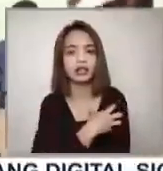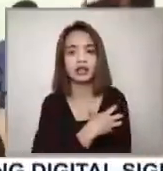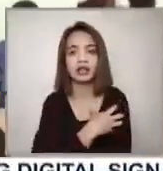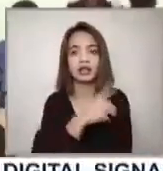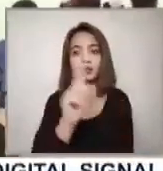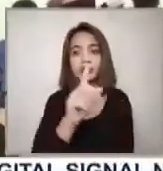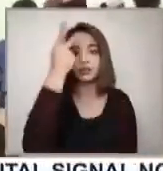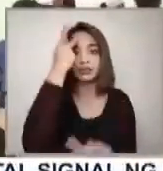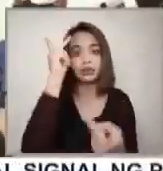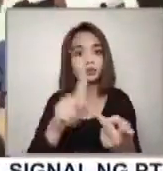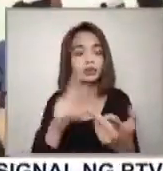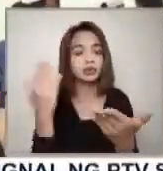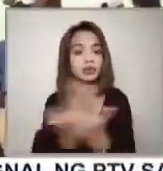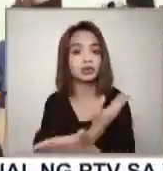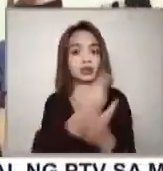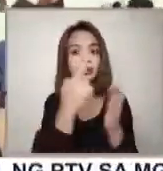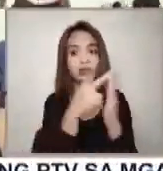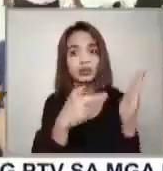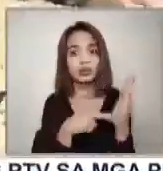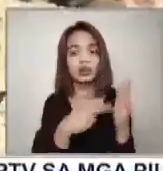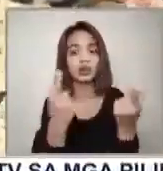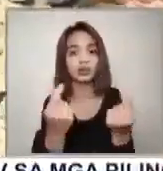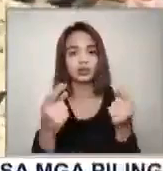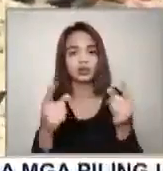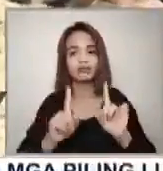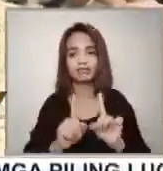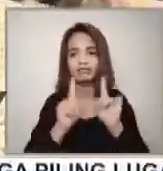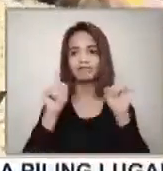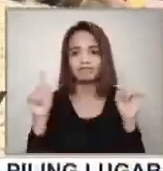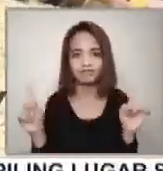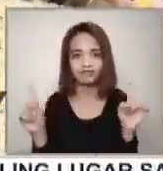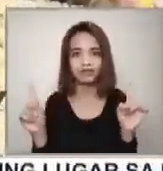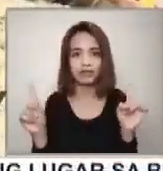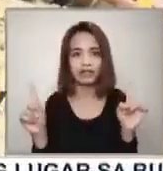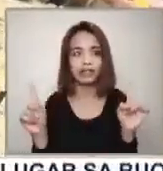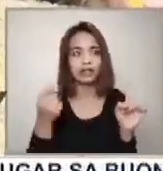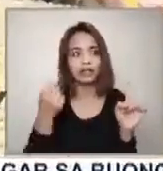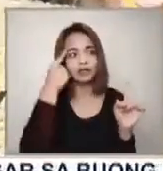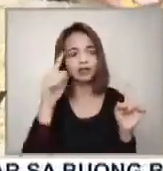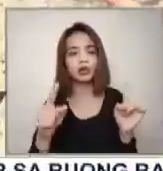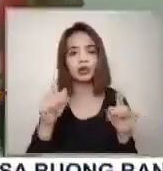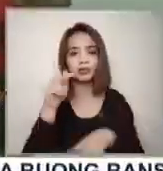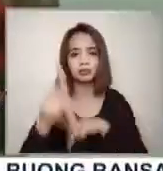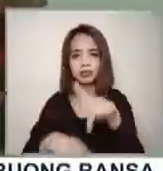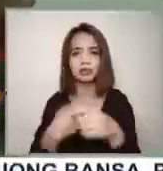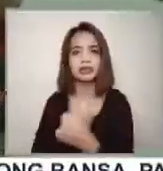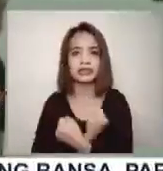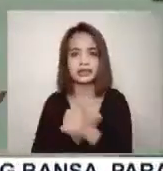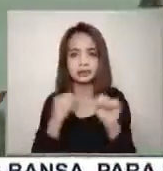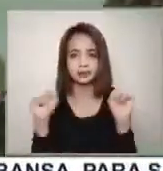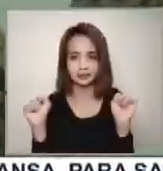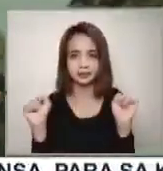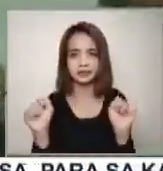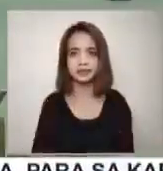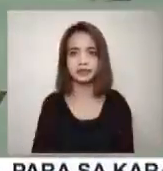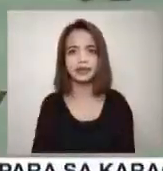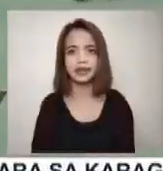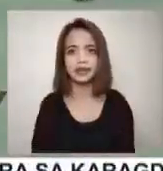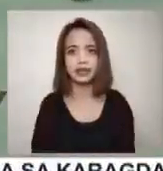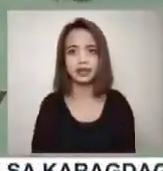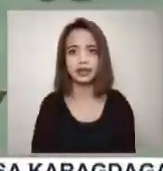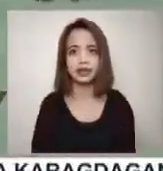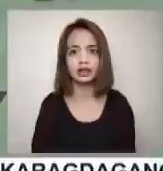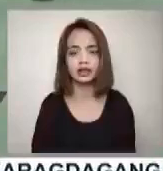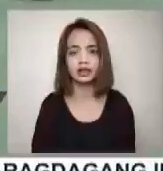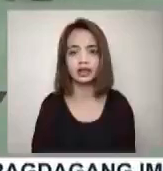panuntunan na maobserbahan ng social distancing sa beach para sa kaligtasan ng publiko mula sa COVID-19. Ang ginagamit na exit